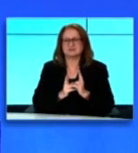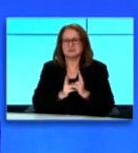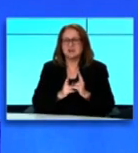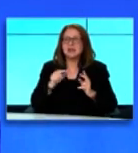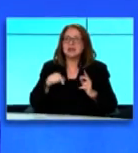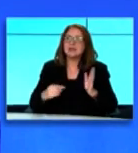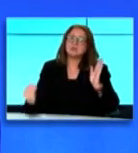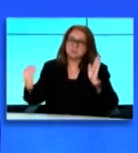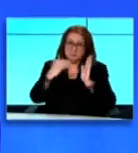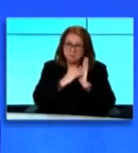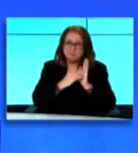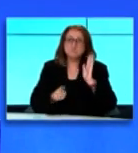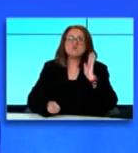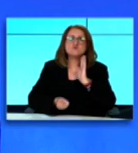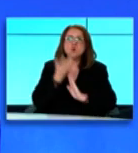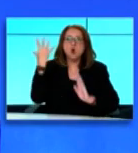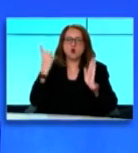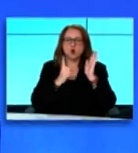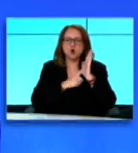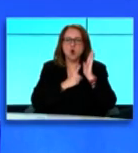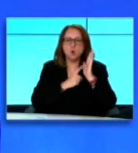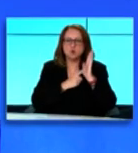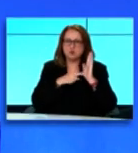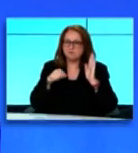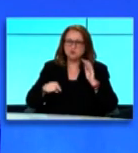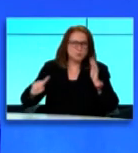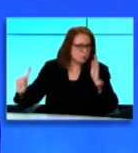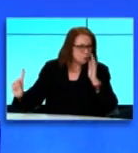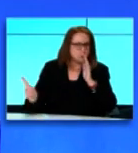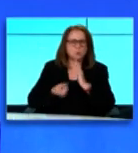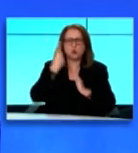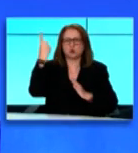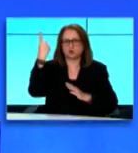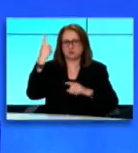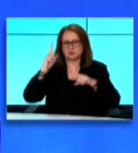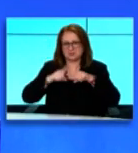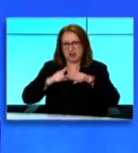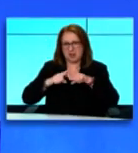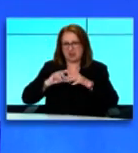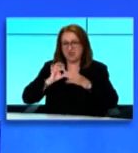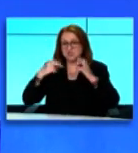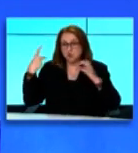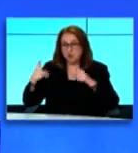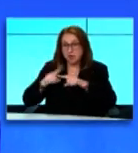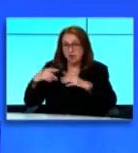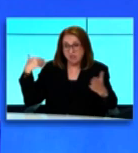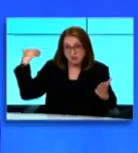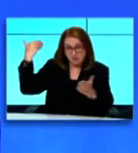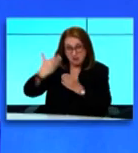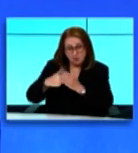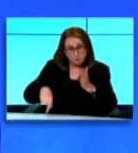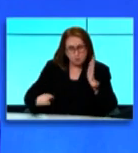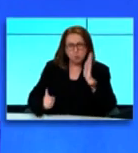νόμο, τον πρώτο στην ιστορία της Ελλάδος, ο οποίος θα ψηφιστεί εντός των επόμενων